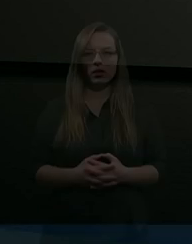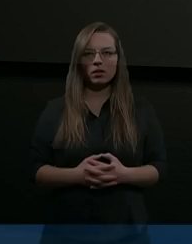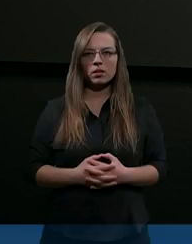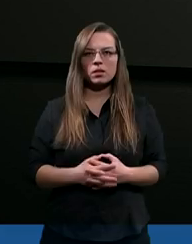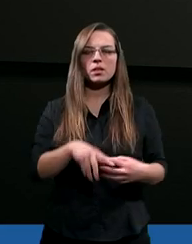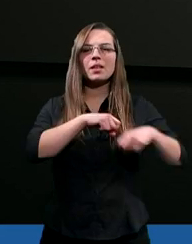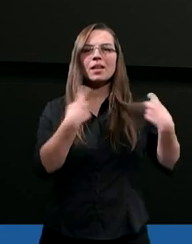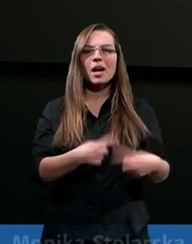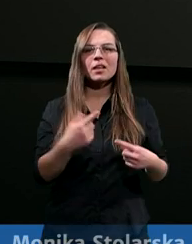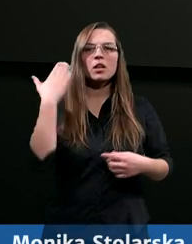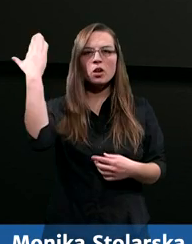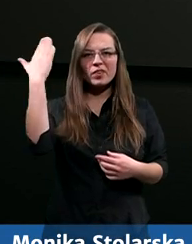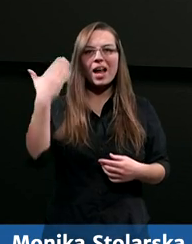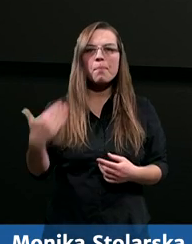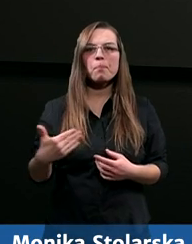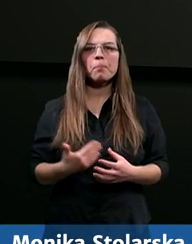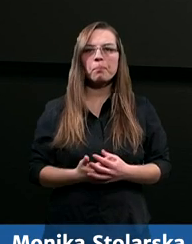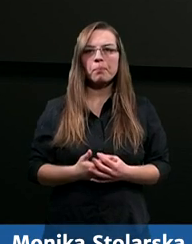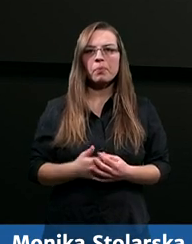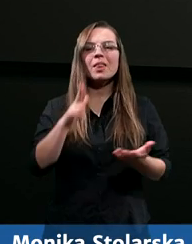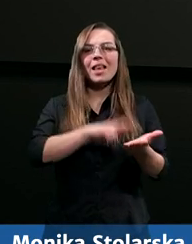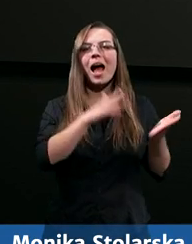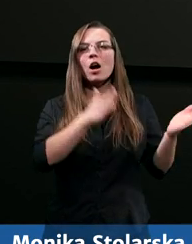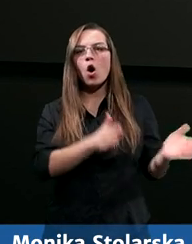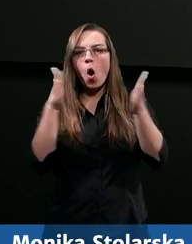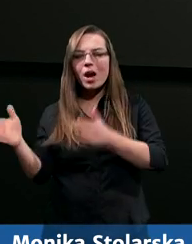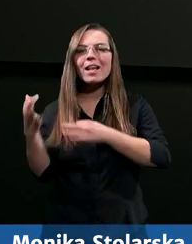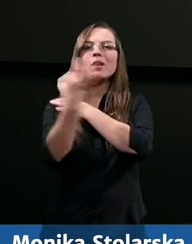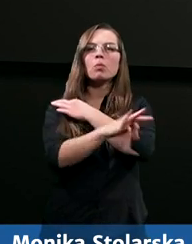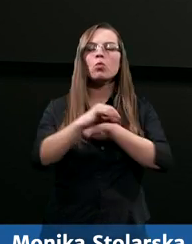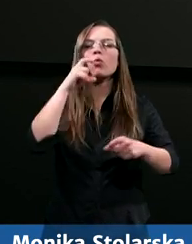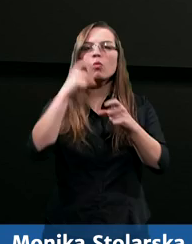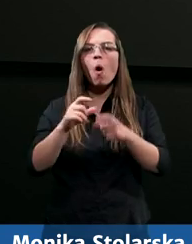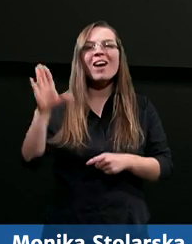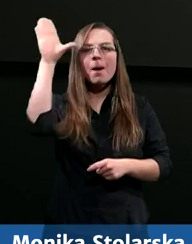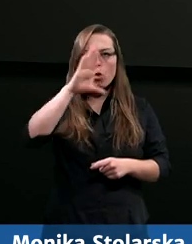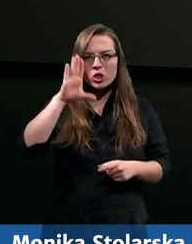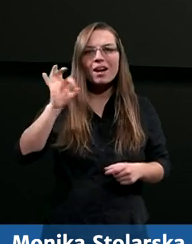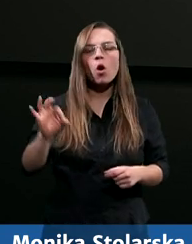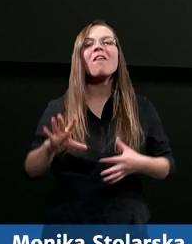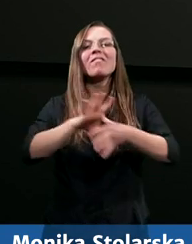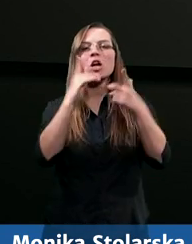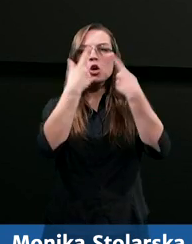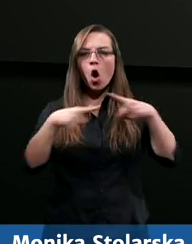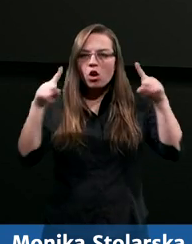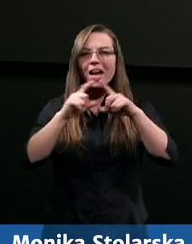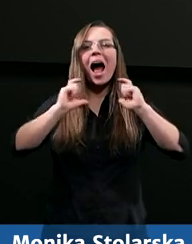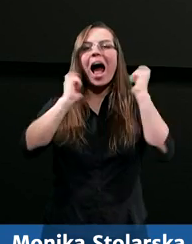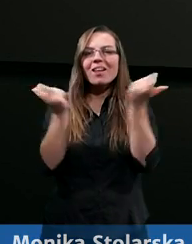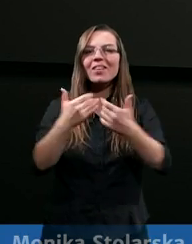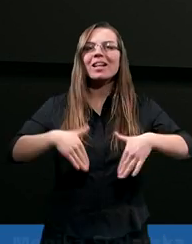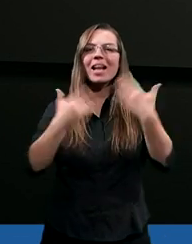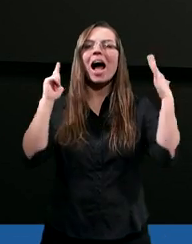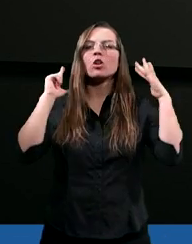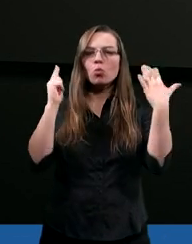Serdecznie witam na kolejnym Studium Słowa Bożego w Kościele Adwentystów